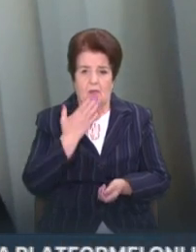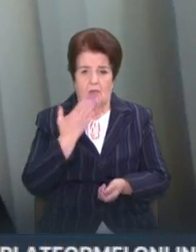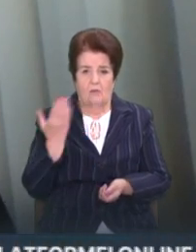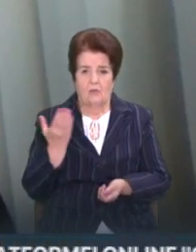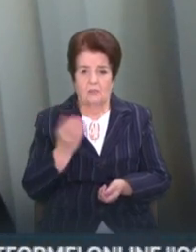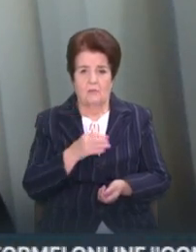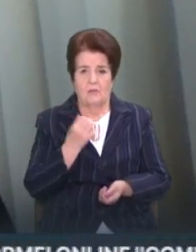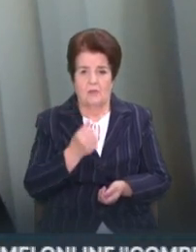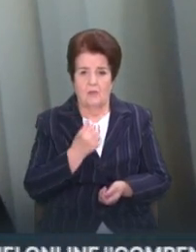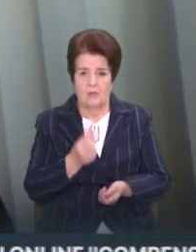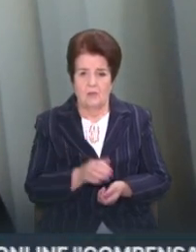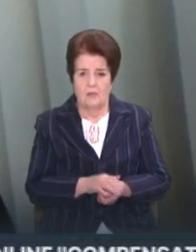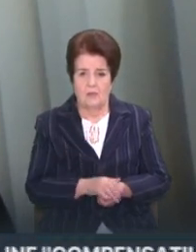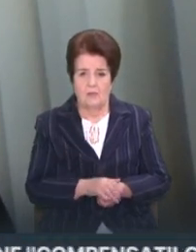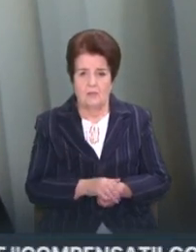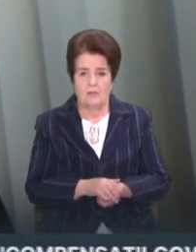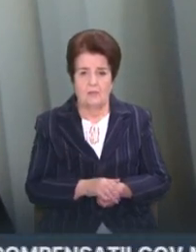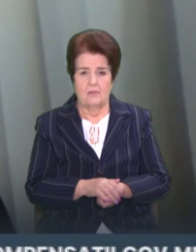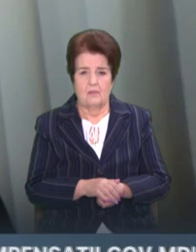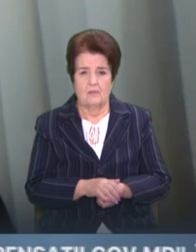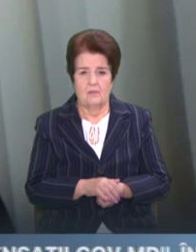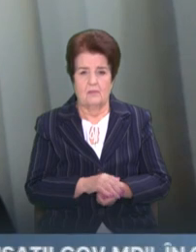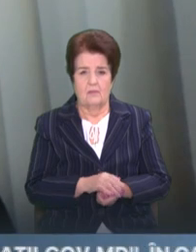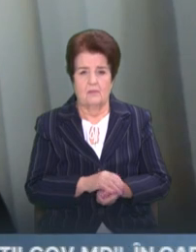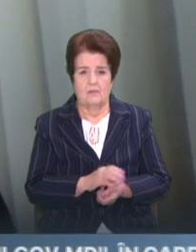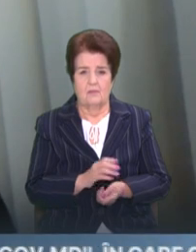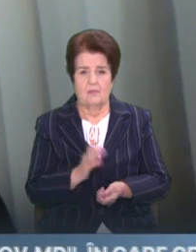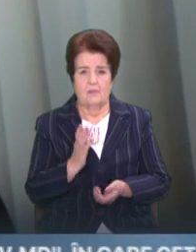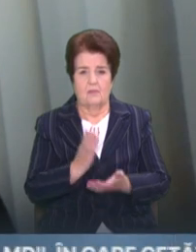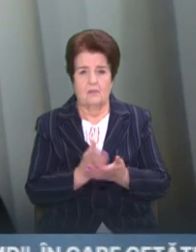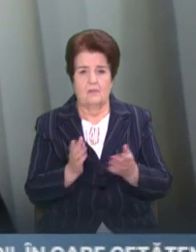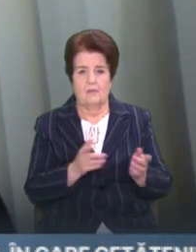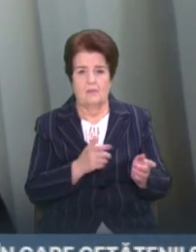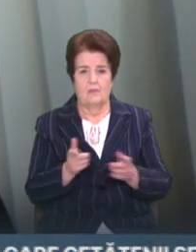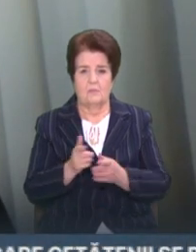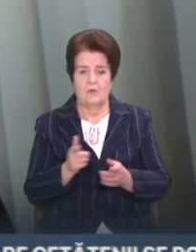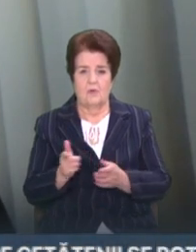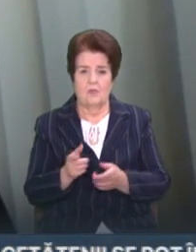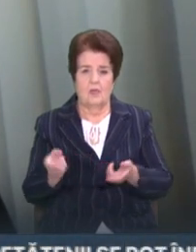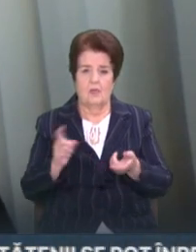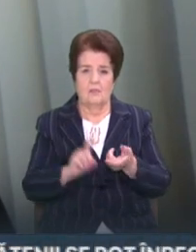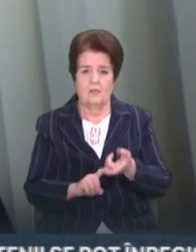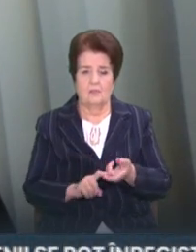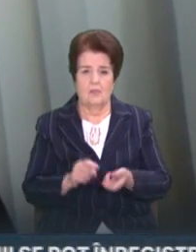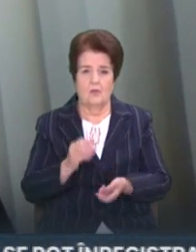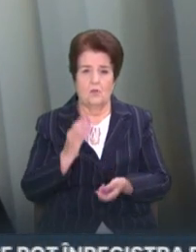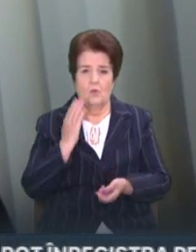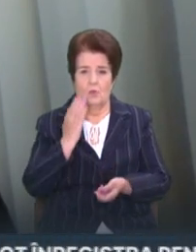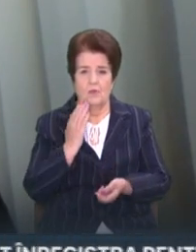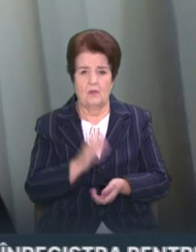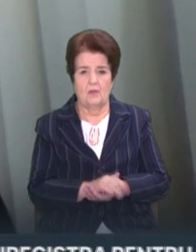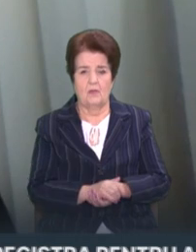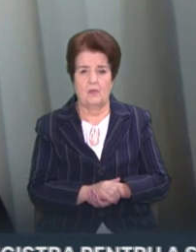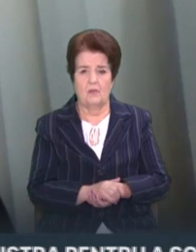reușit a fi dezvoltată infrastructura electroenergetică de interconectare cu România. În cazul în care am fi avut